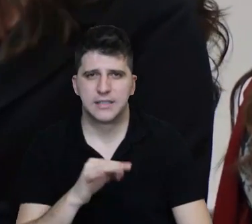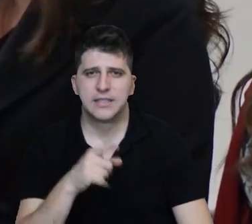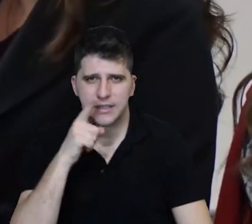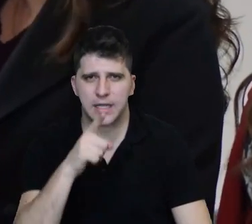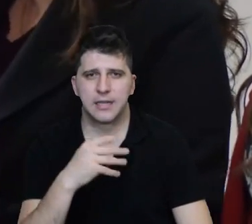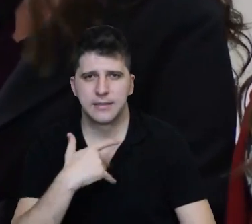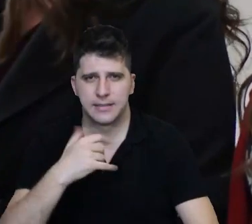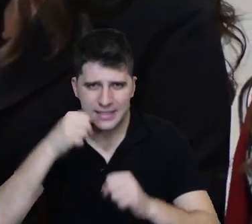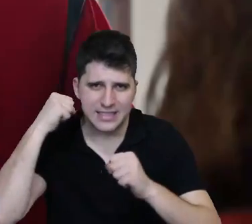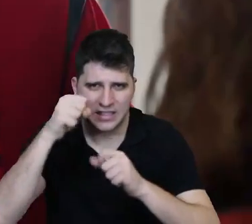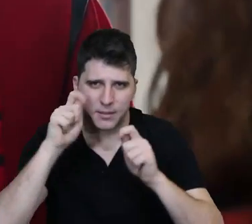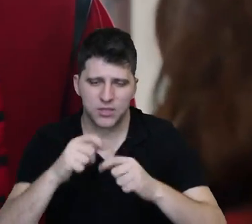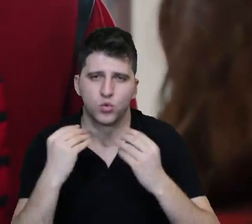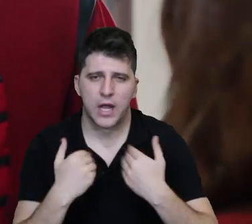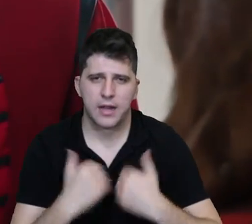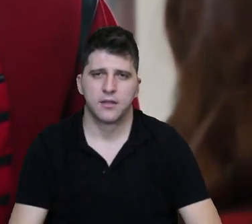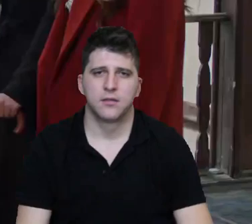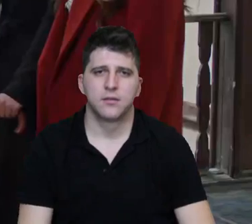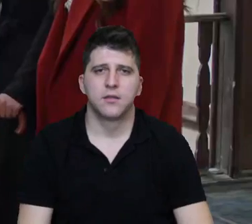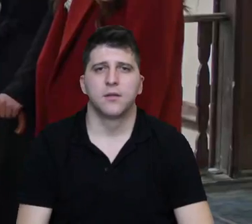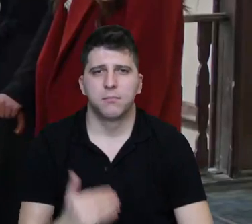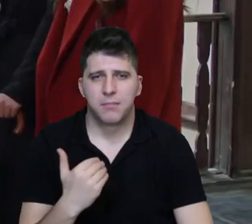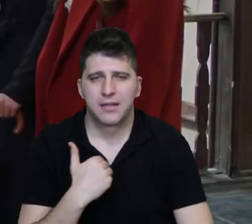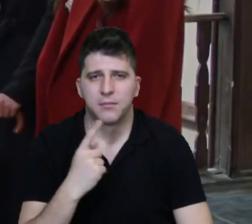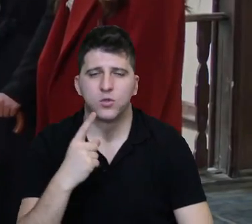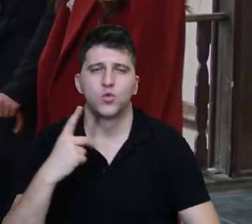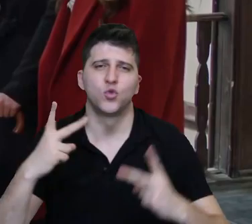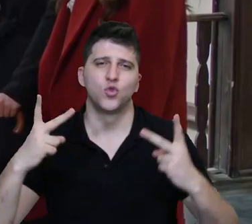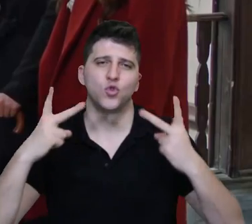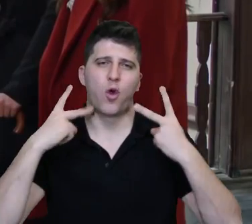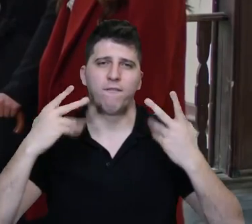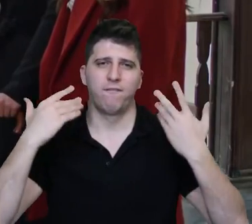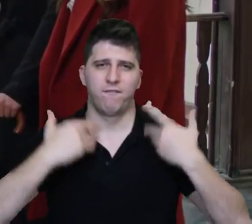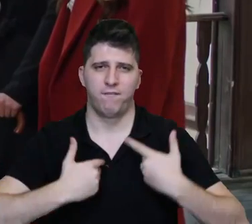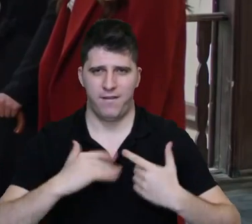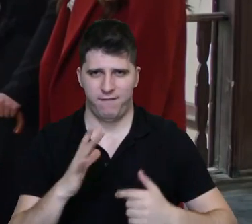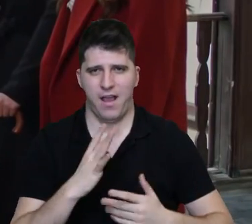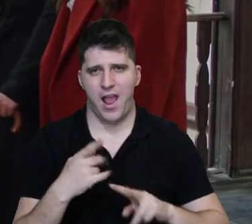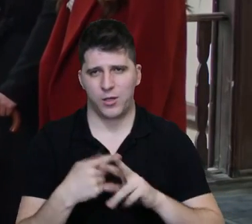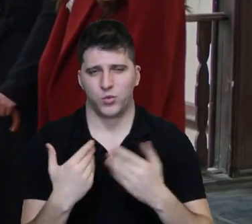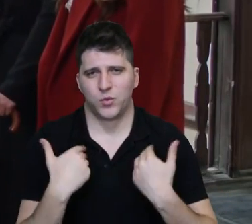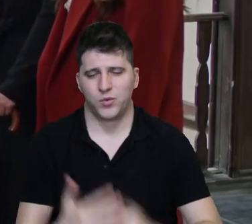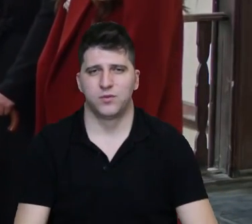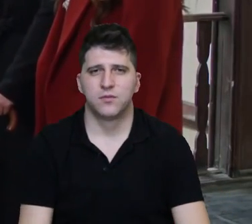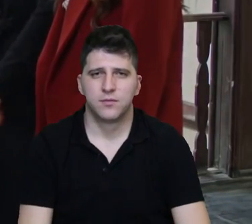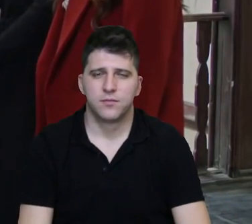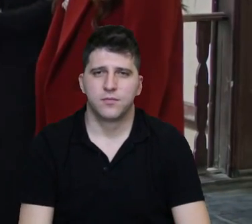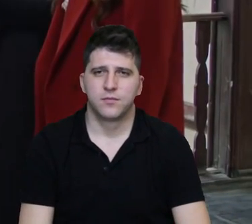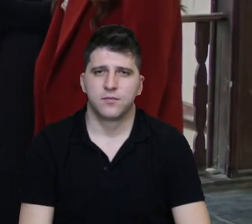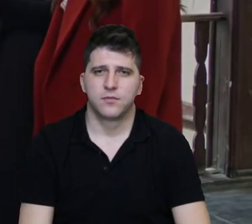senin dikkatini çekeceğim çok güzel. Şemsiyeyle. Bende de bir şovmen ışığı yok değil Aysu Masayi'nin. Dönüşünü yaptı.